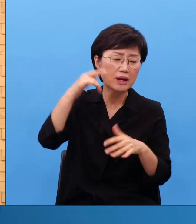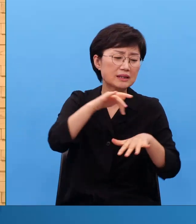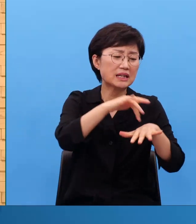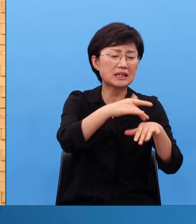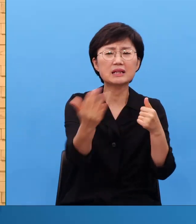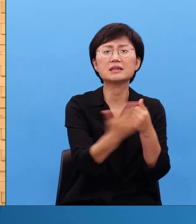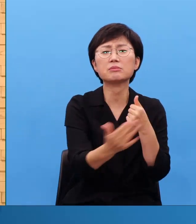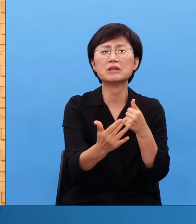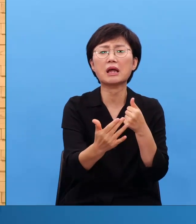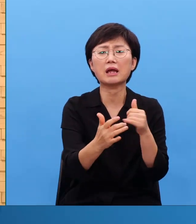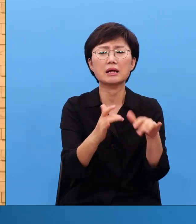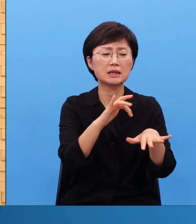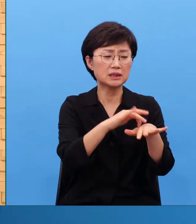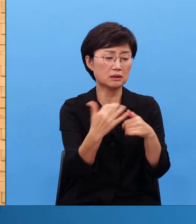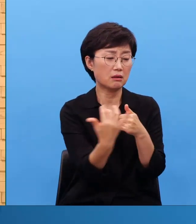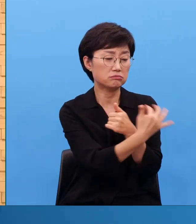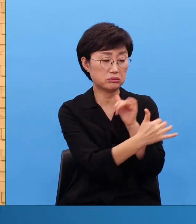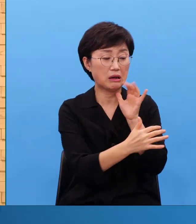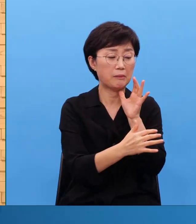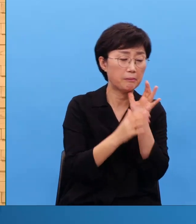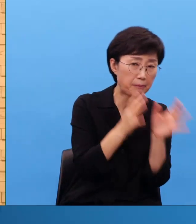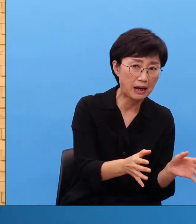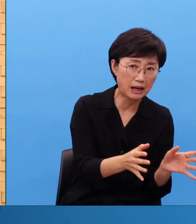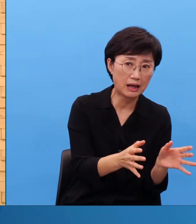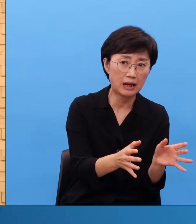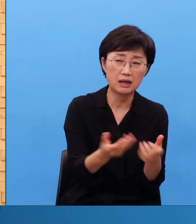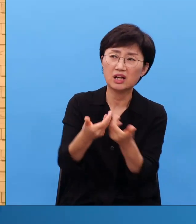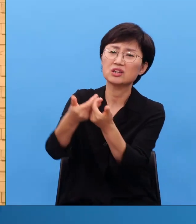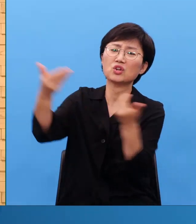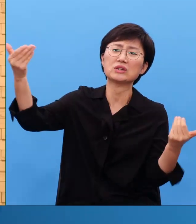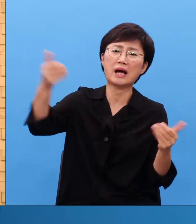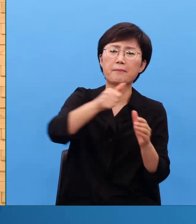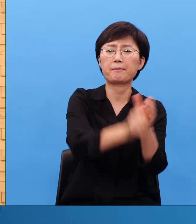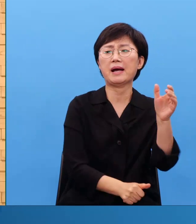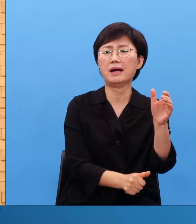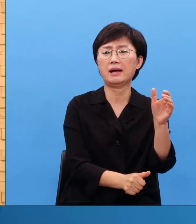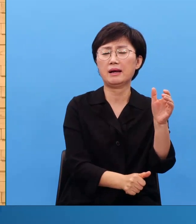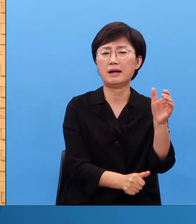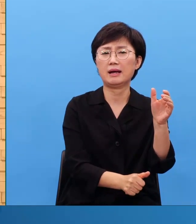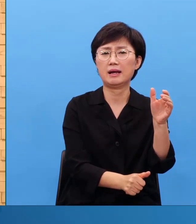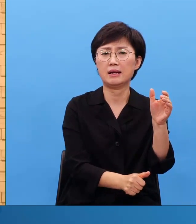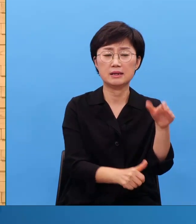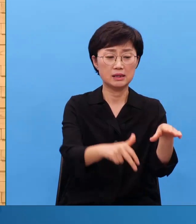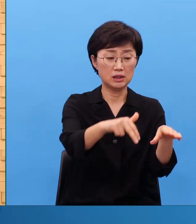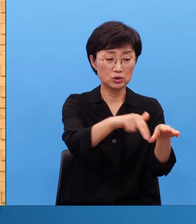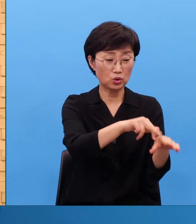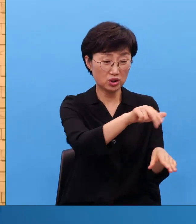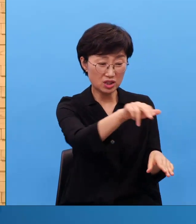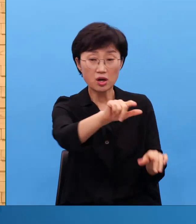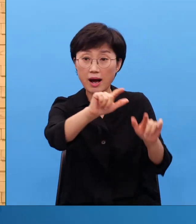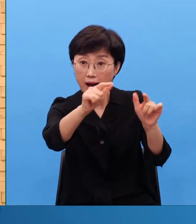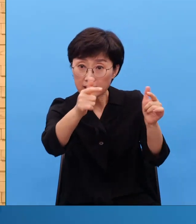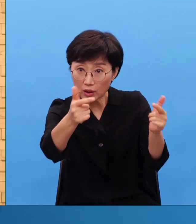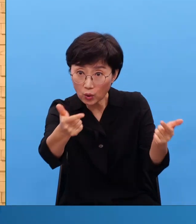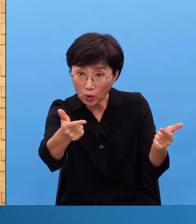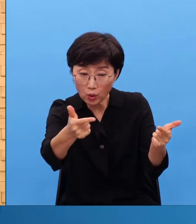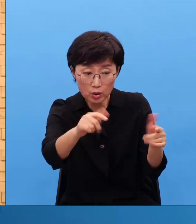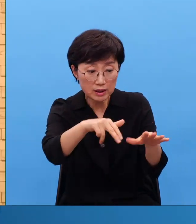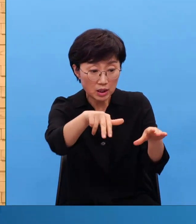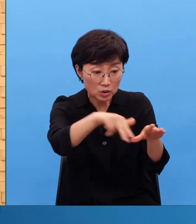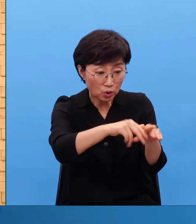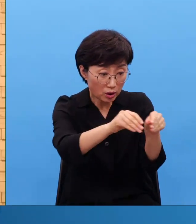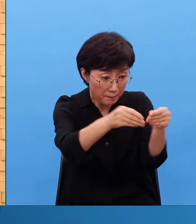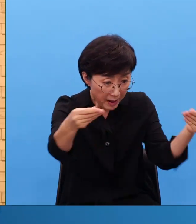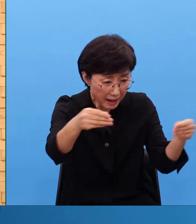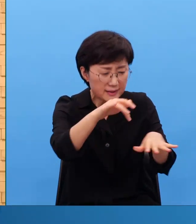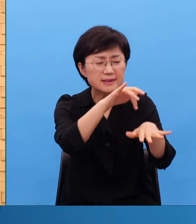lose that 유혹받았어. image by 그래서 temptation. 모든 종교가 틀린 것이 아니고 사단의 유혹을 받기 때문에 구원이 없는 거다. And because it's